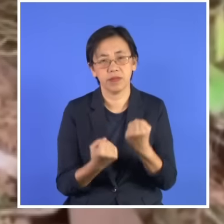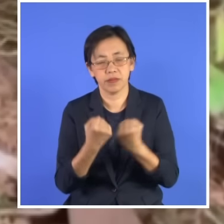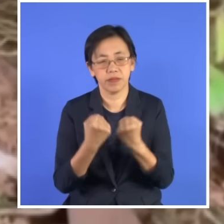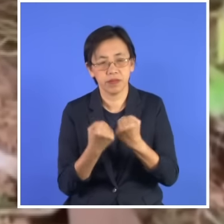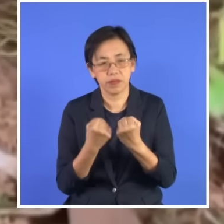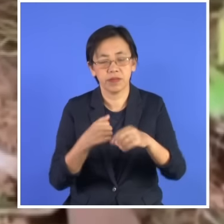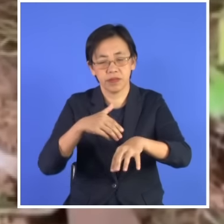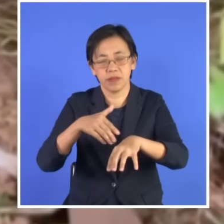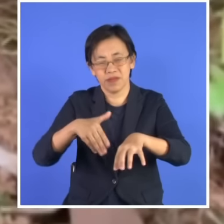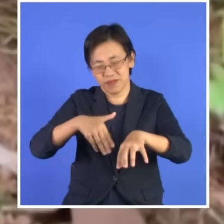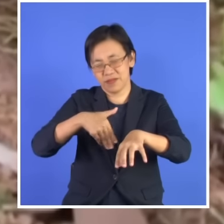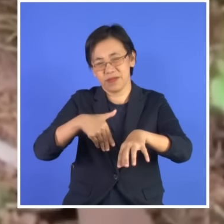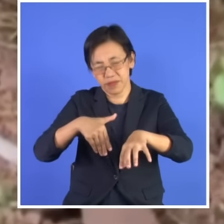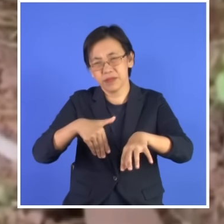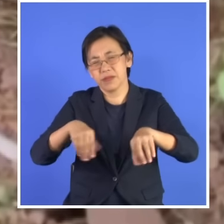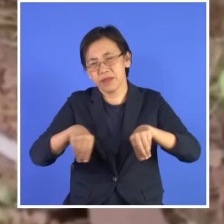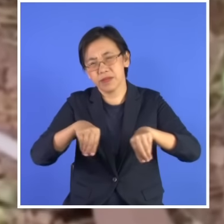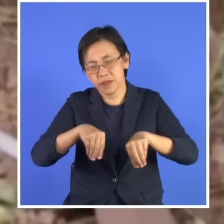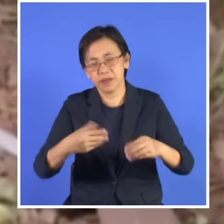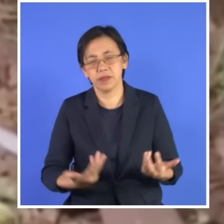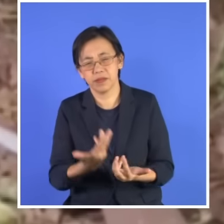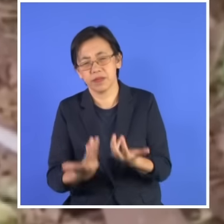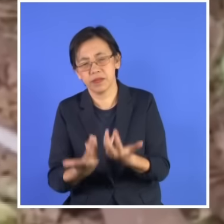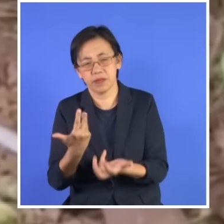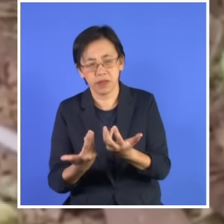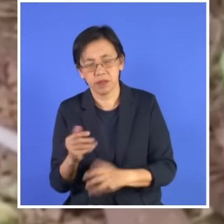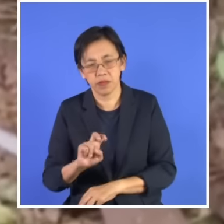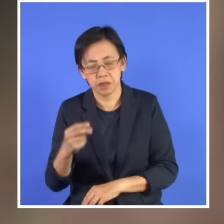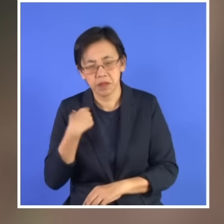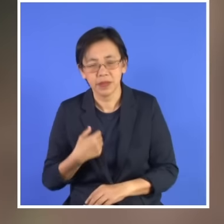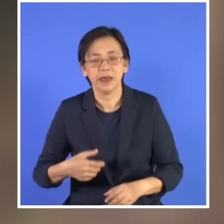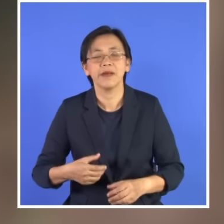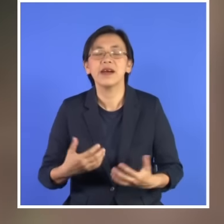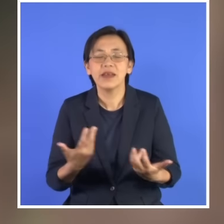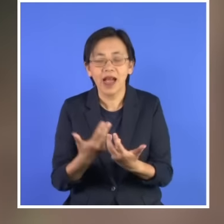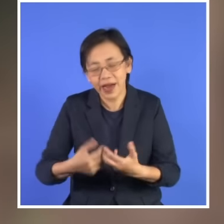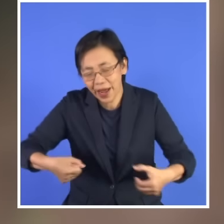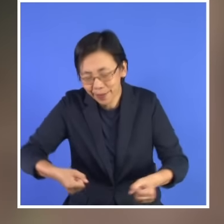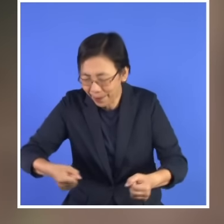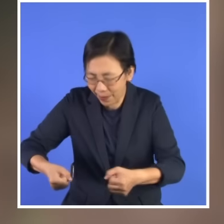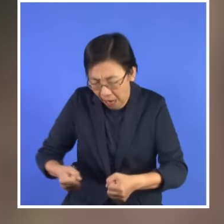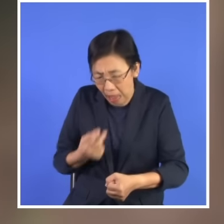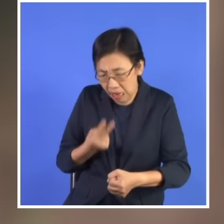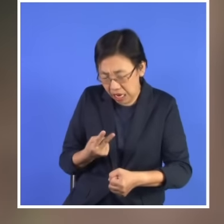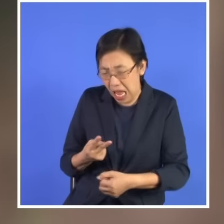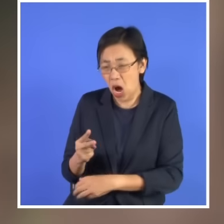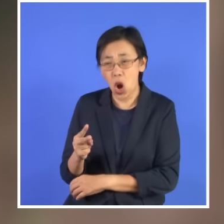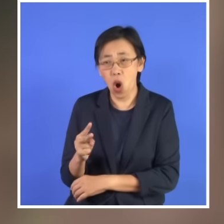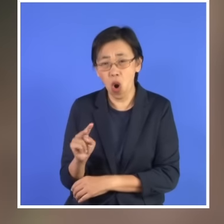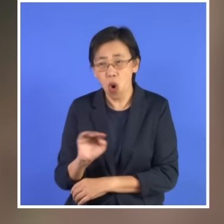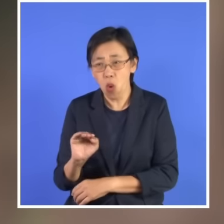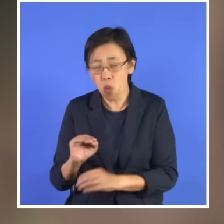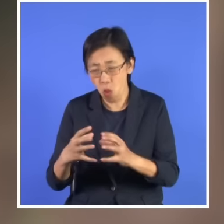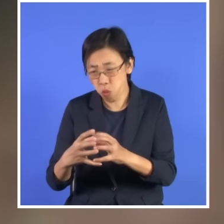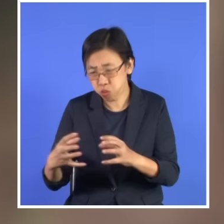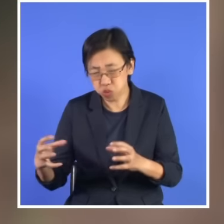หญ้าข้างกำแพงโดยคนที่แจ้งเบอกว่าระหว่างที่กำลังตัดหญ้าบริเวณข้างร้านอยู่ไปเจองูเหลือมานอนขดอยู่ในป่าหญ้า